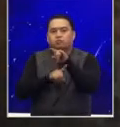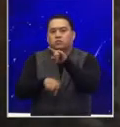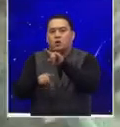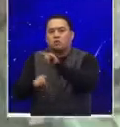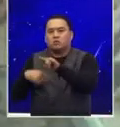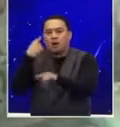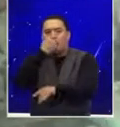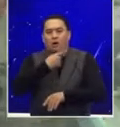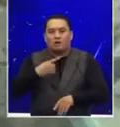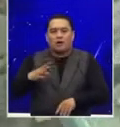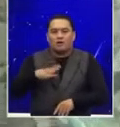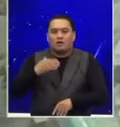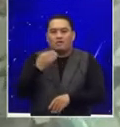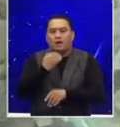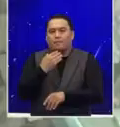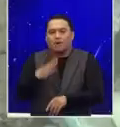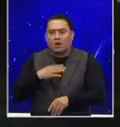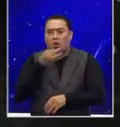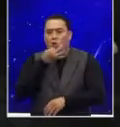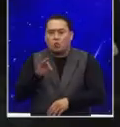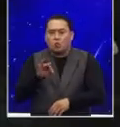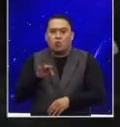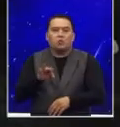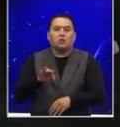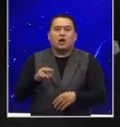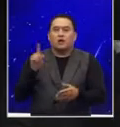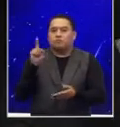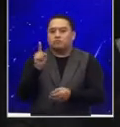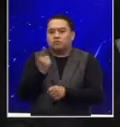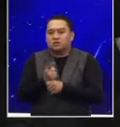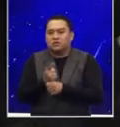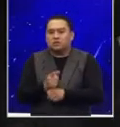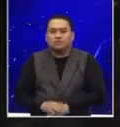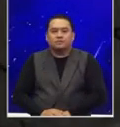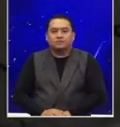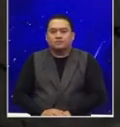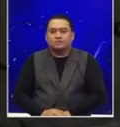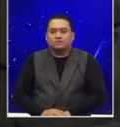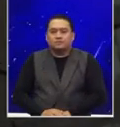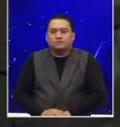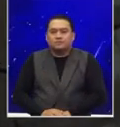гражданских лиц и гражданских объектов любой из сторон должны быть прекращены.